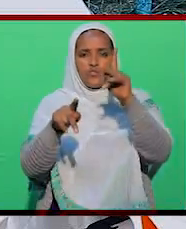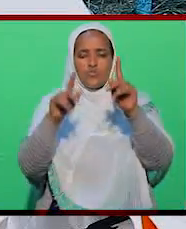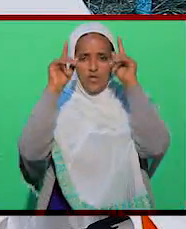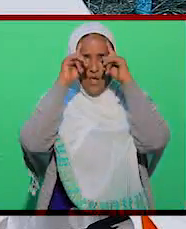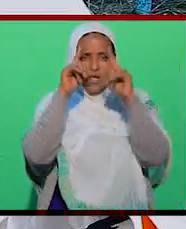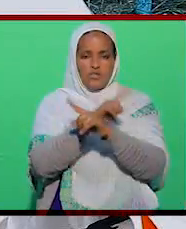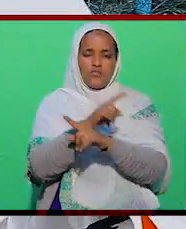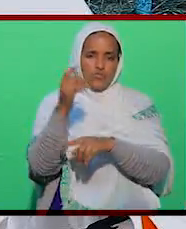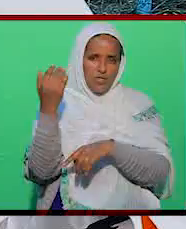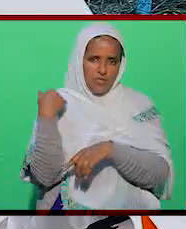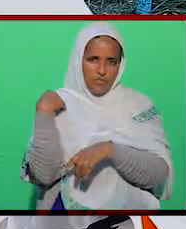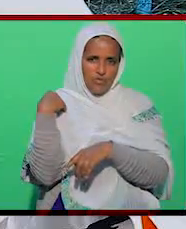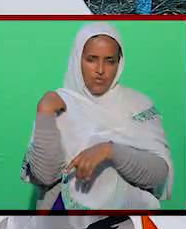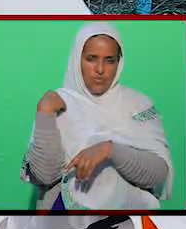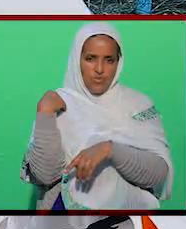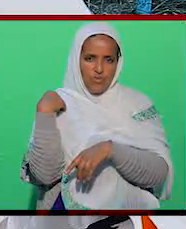ህዝቡን ያሳስቱ የነበሩ